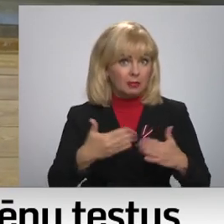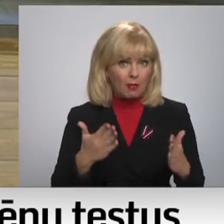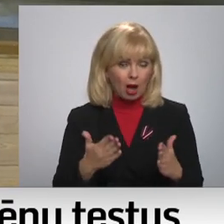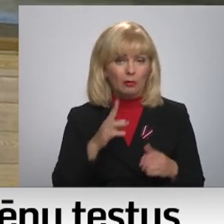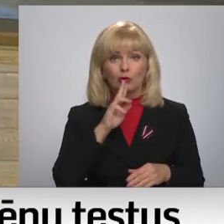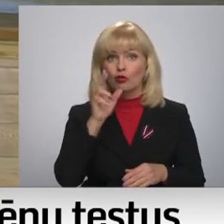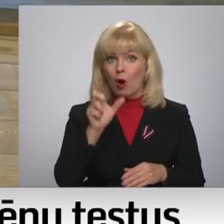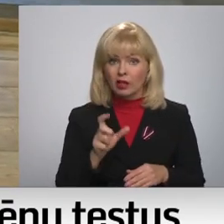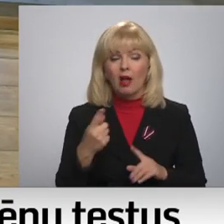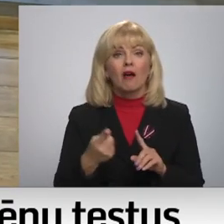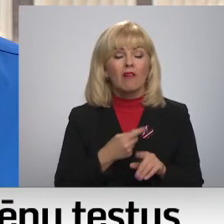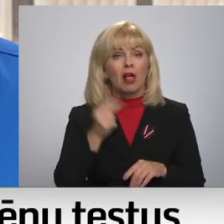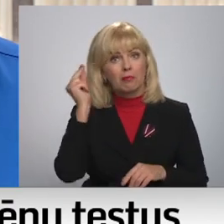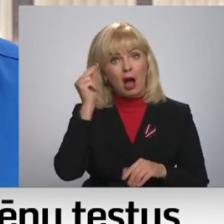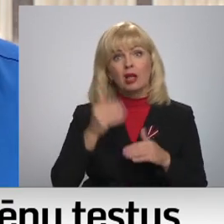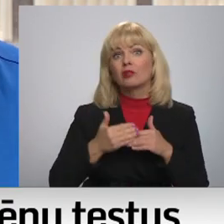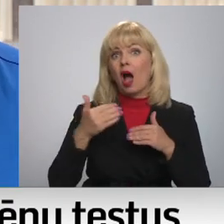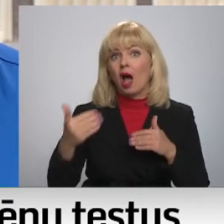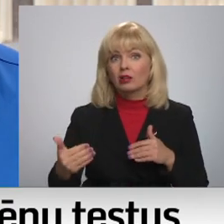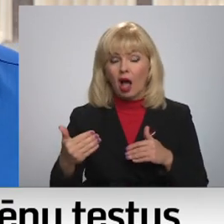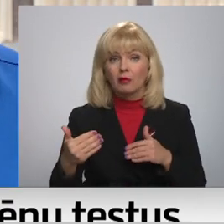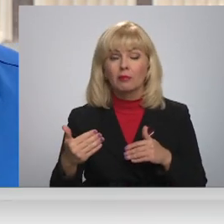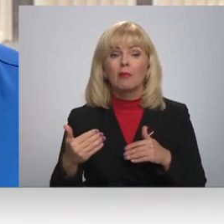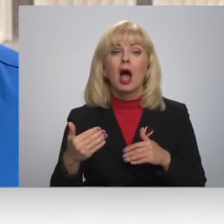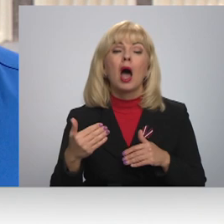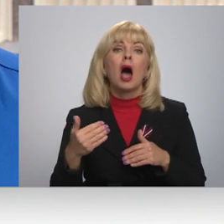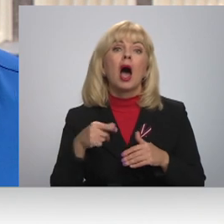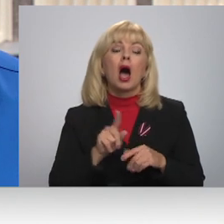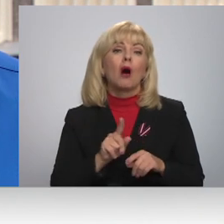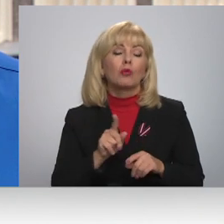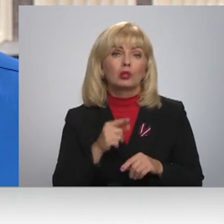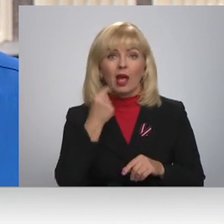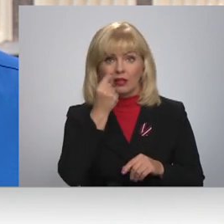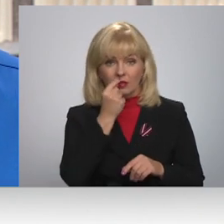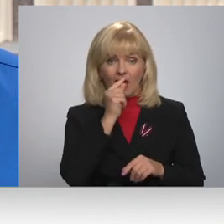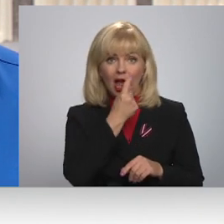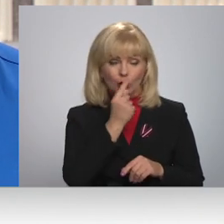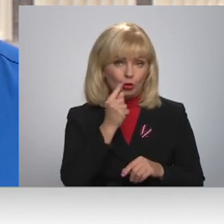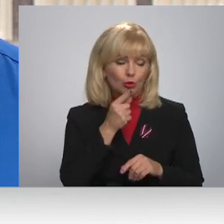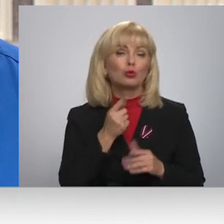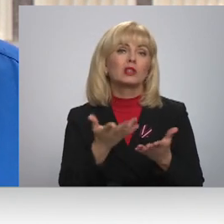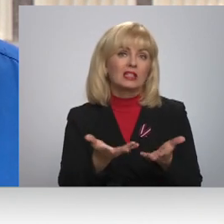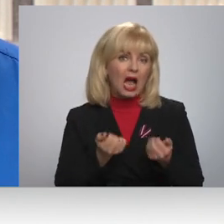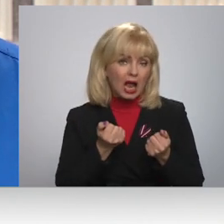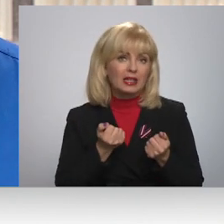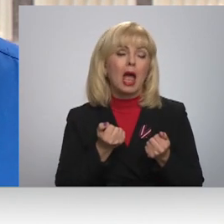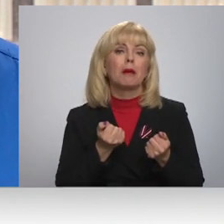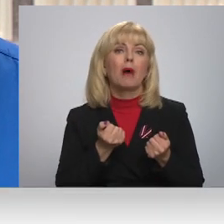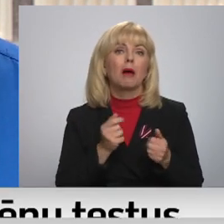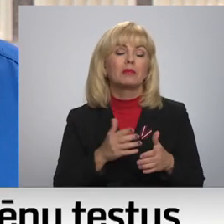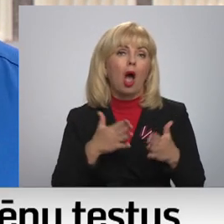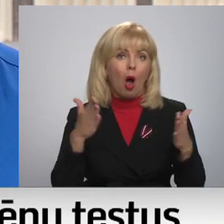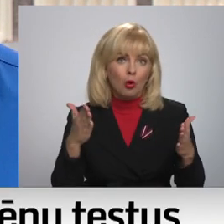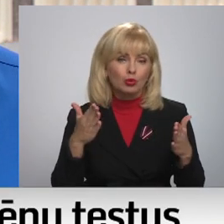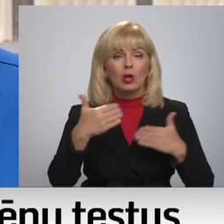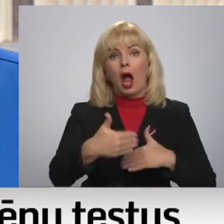vēl mācās attālināti. Testus saņēmām vakar ļoti daudz, daudz kastes